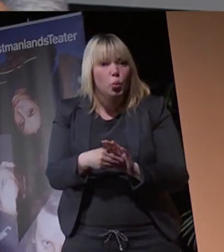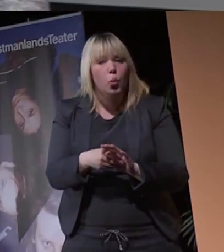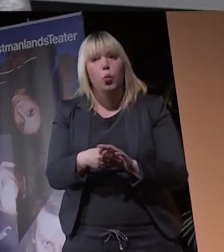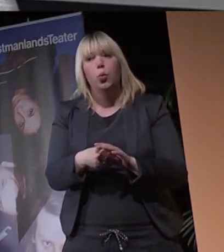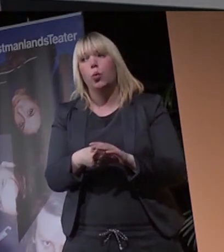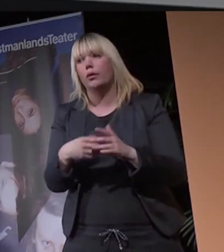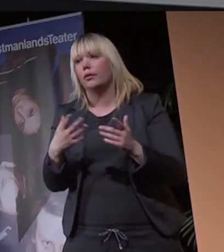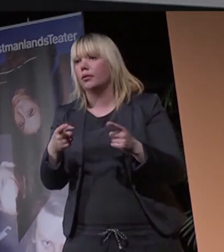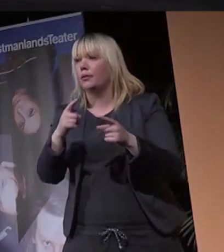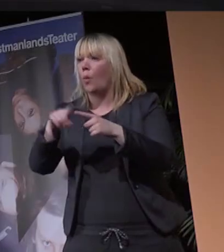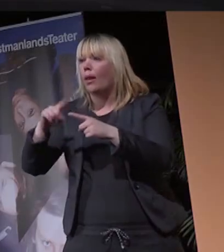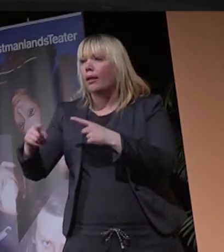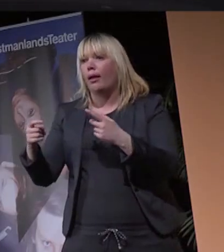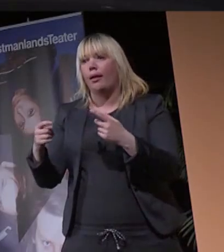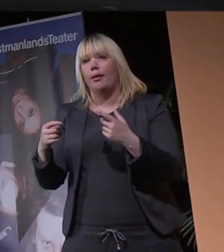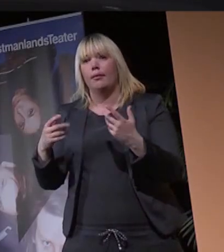hon sa.